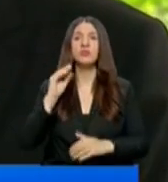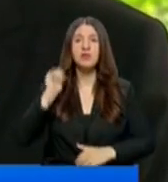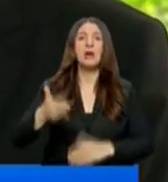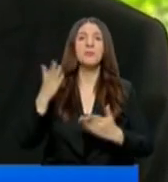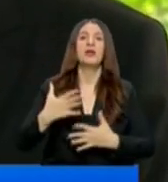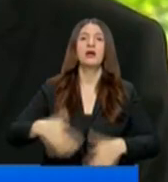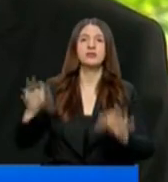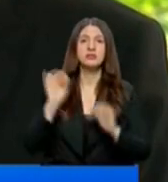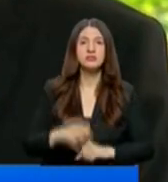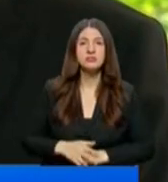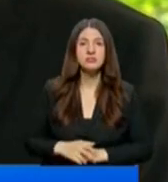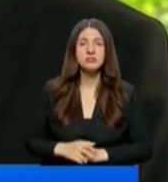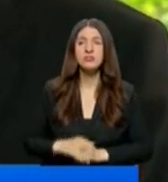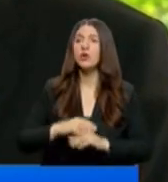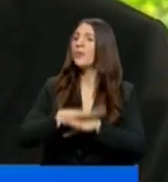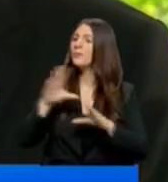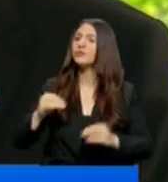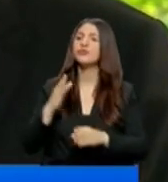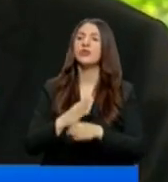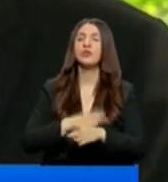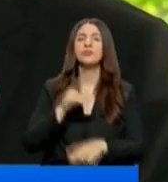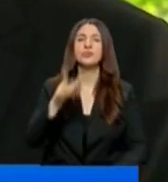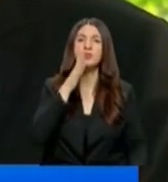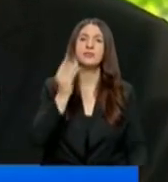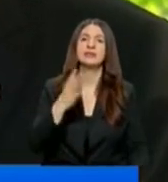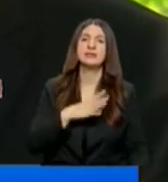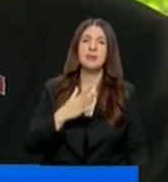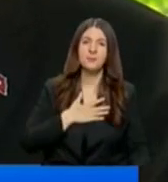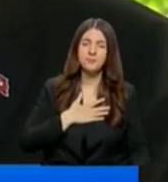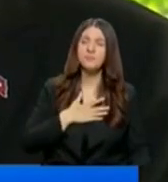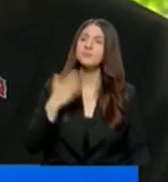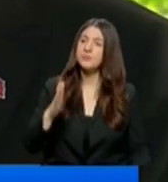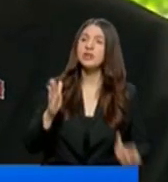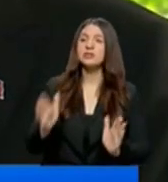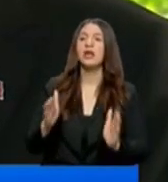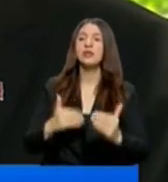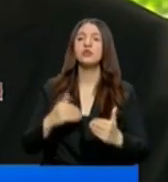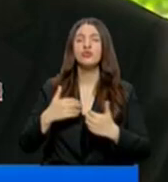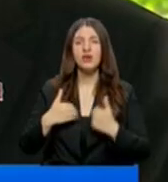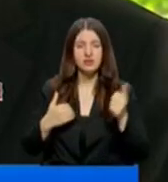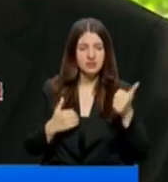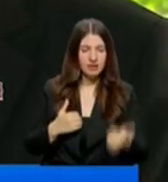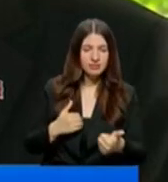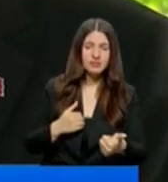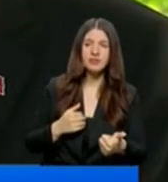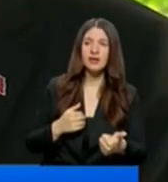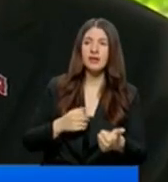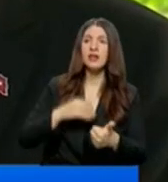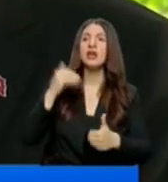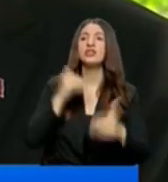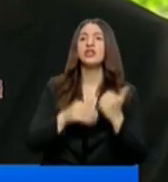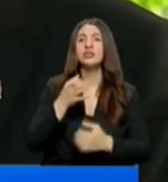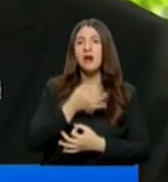hazırız. Bütün vatandaşların bunu bilmesini isterim. Sandık güvenliğinden tutun,